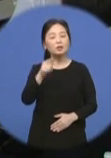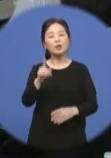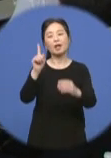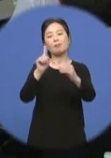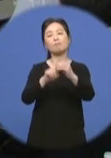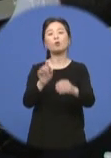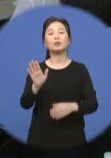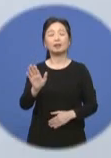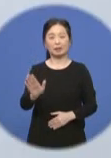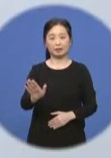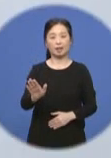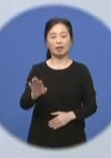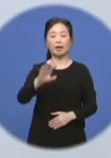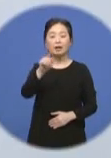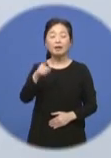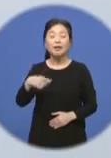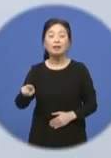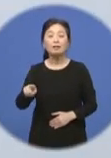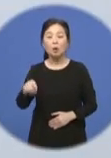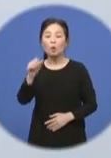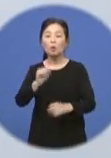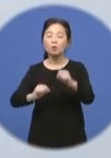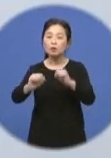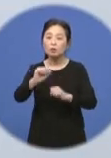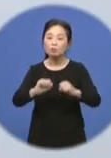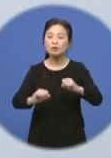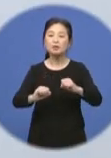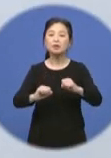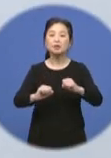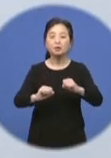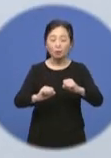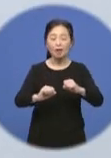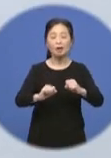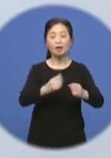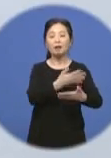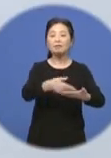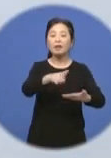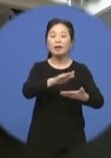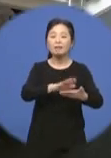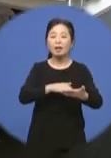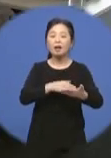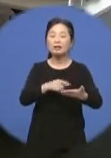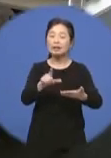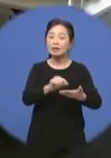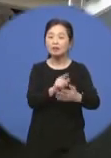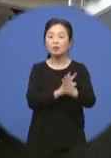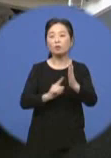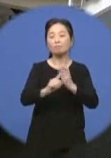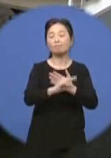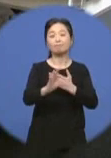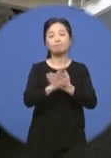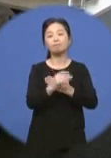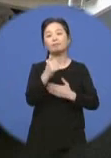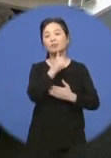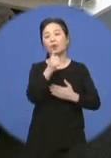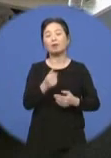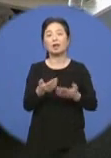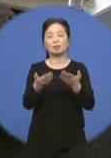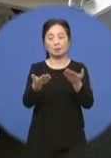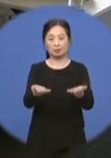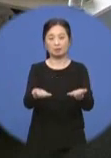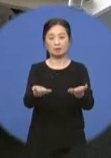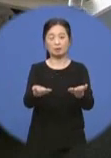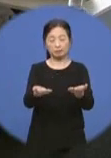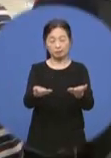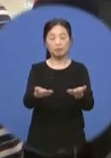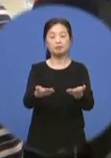方創生に向けた取り組みとか、データ利活用の先進事例を紹介する良い機会になったというふうに考えています。県内外の大学と